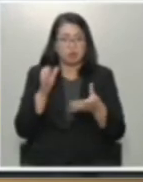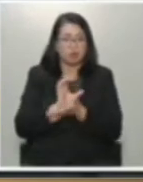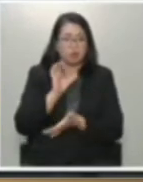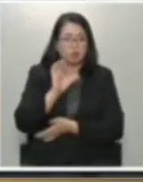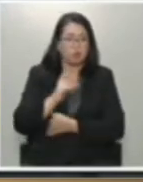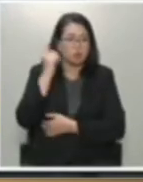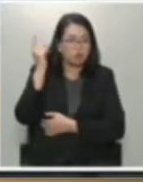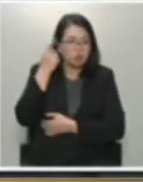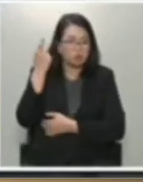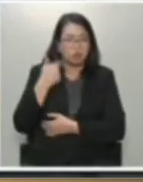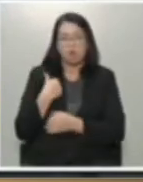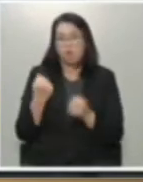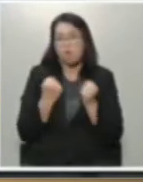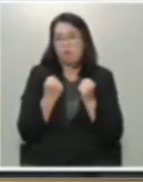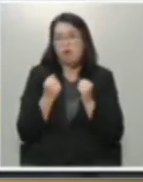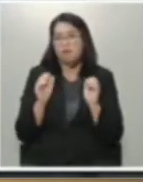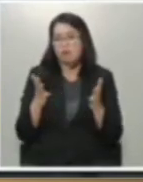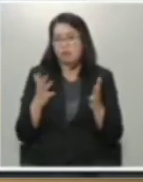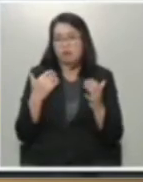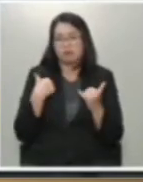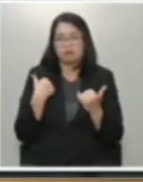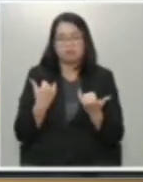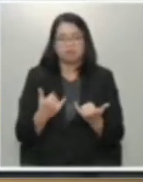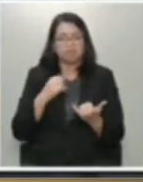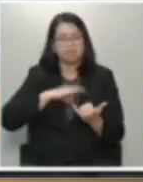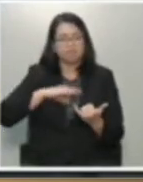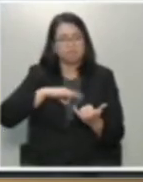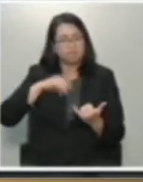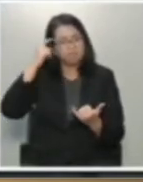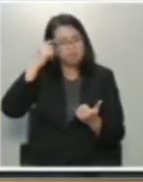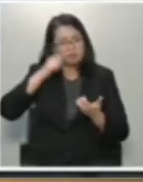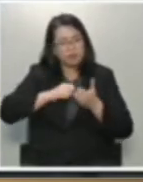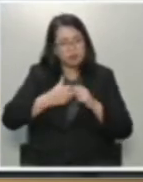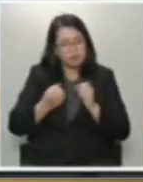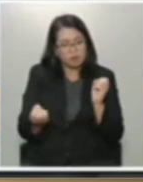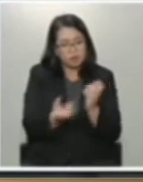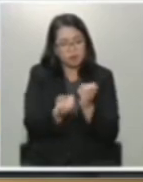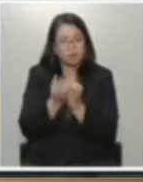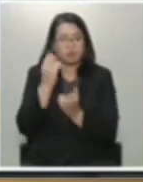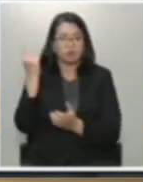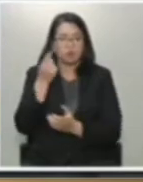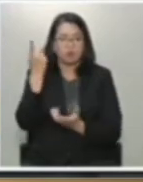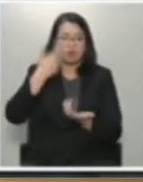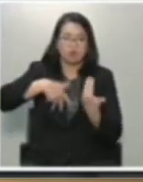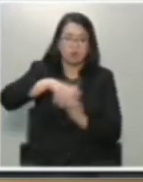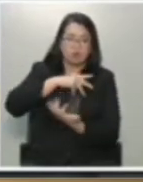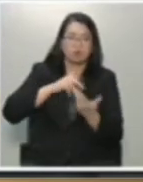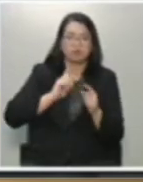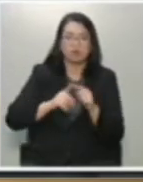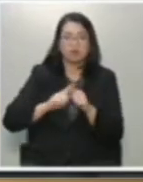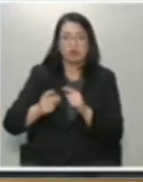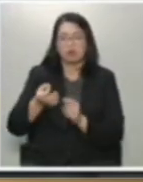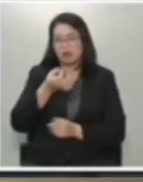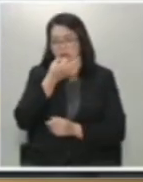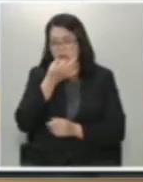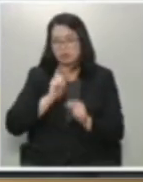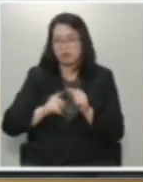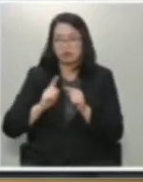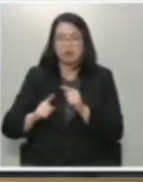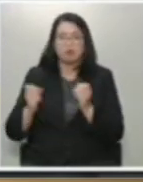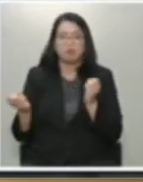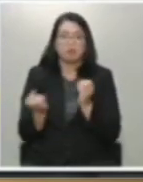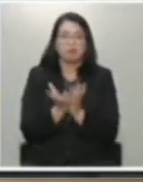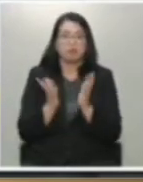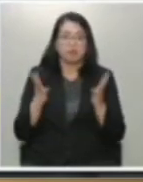ไม่มีความหวาดหวั่นนะครับแล้วก็จะไม่ปัญหากระทบเรื่องการท่องเที่ยวเรื่องของการทำมาหากินเนี่ยน้อยลงนะ